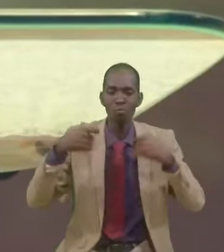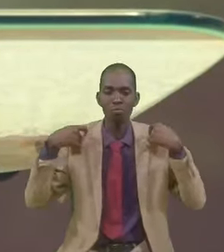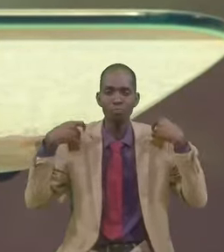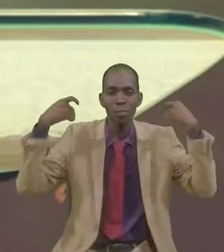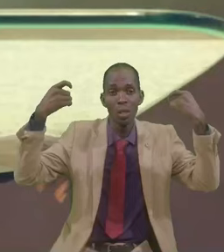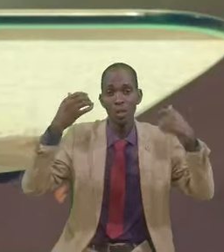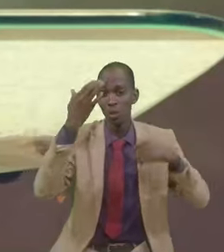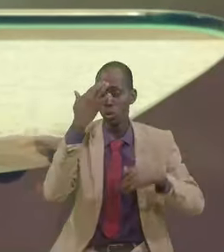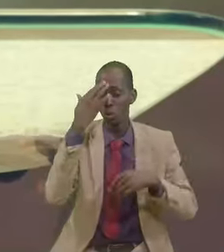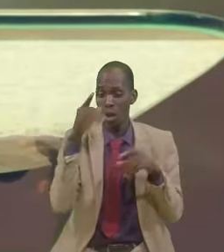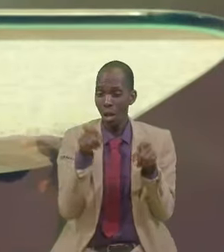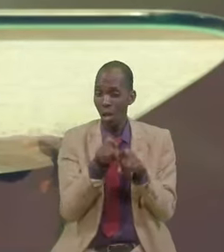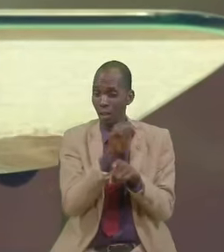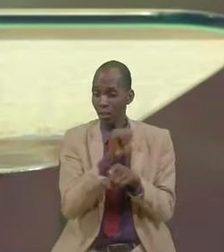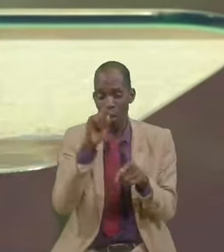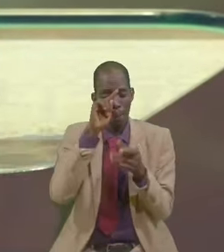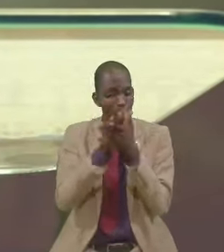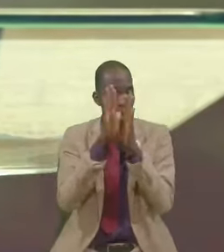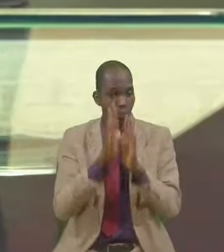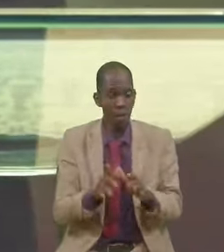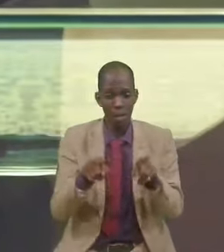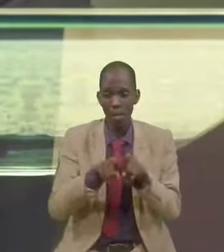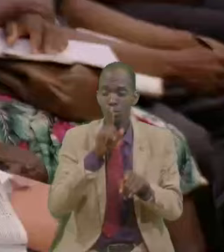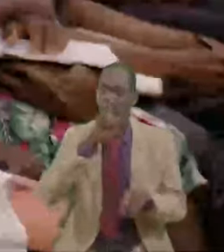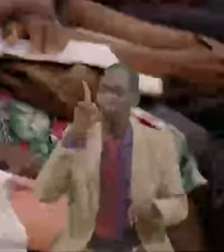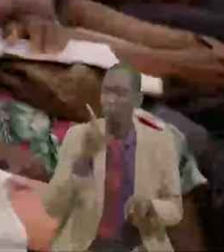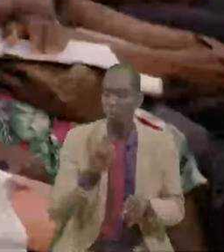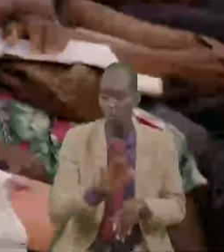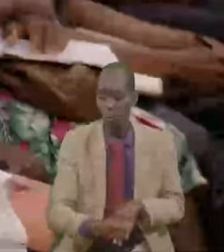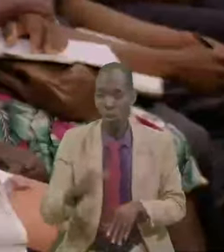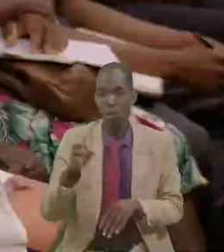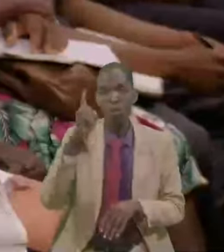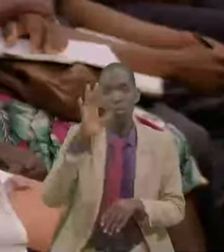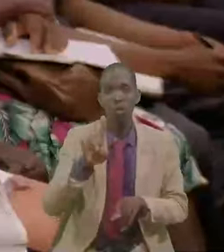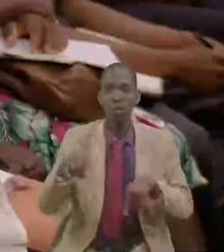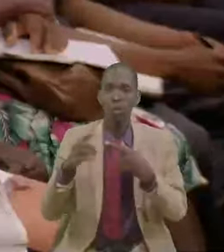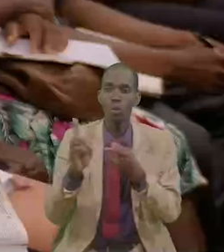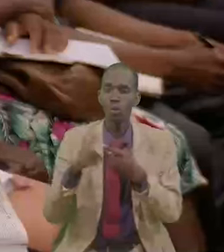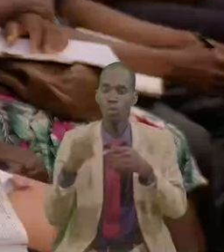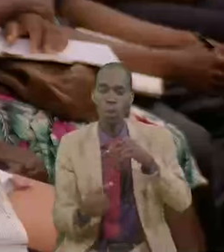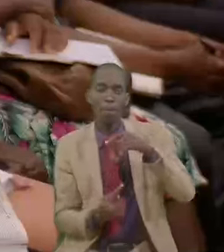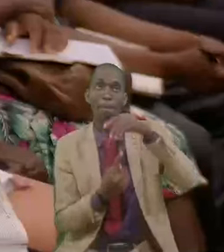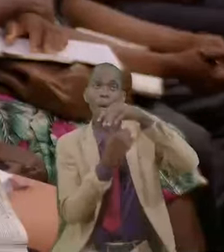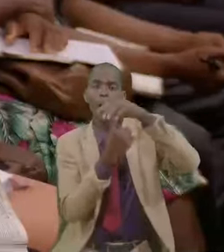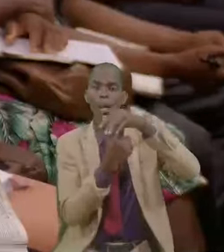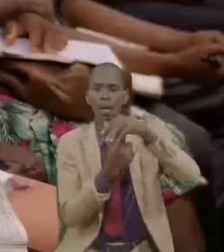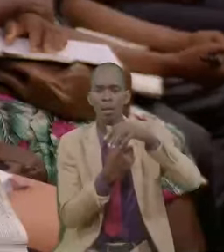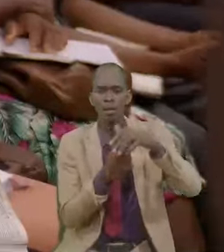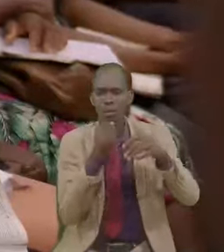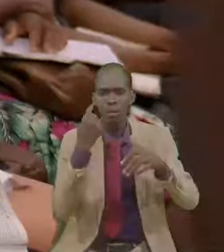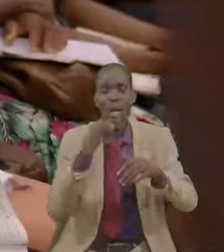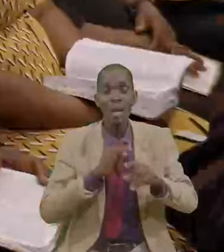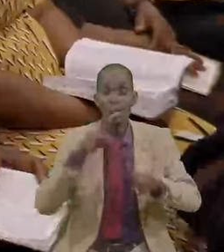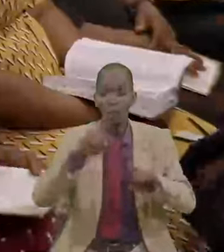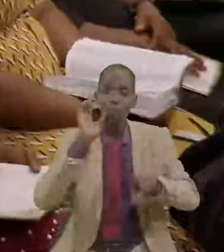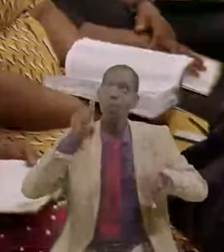Voilà, vous savez, en tant que croyant, en tant qu'un véritable enfant de Dieu, et vous allez aller au sommet de la montagne.